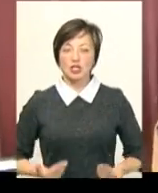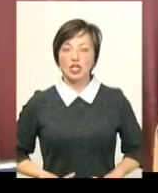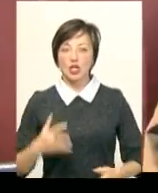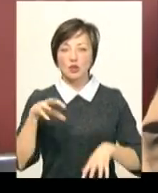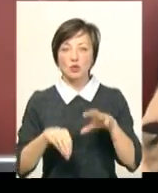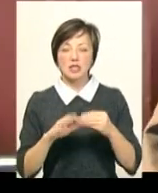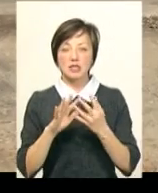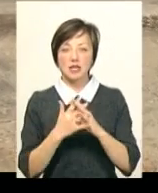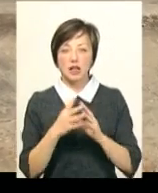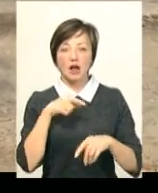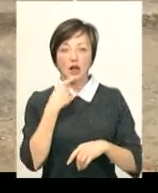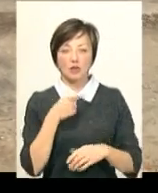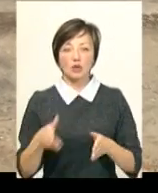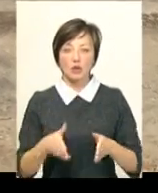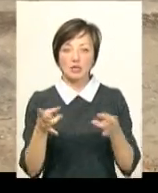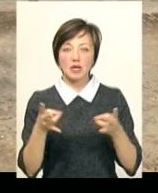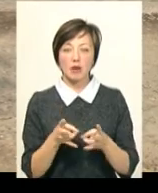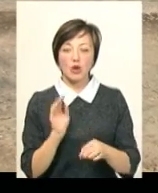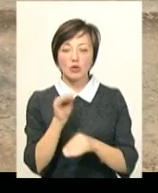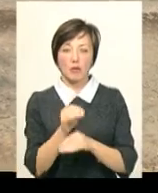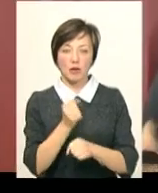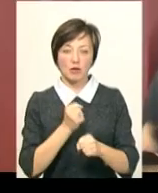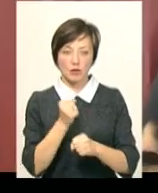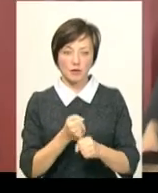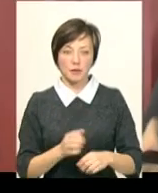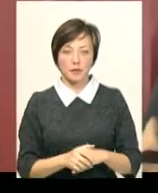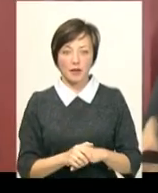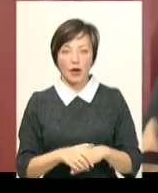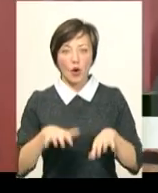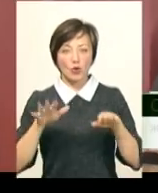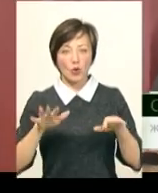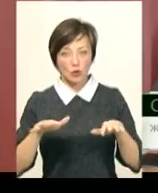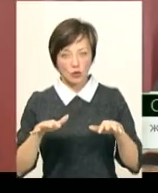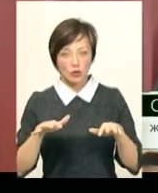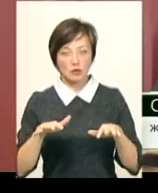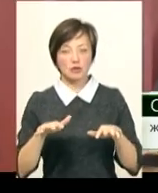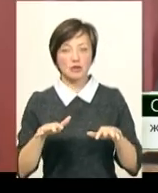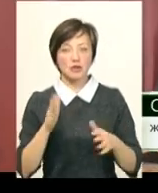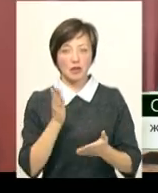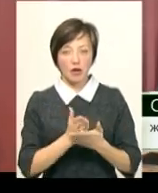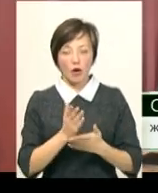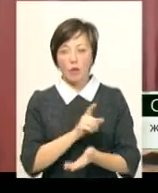Воскодавиці Олександр Іванович каже, дорогу треба допрацьовувати. Тут пішов дощ, обов'язково є,